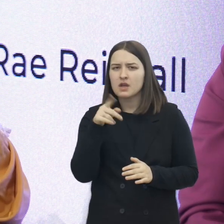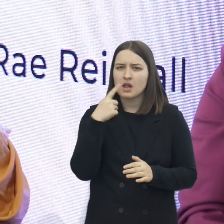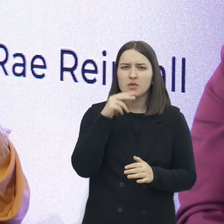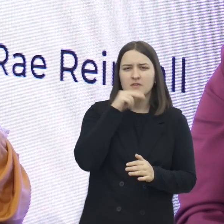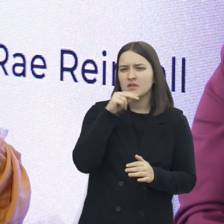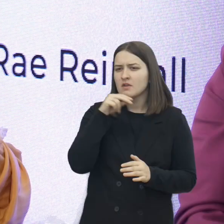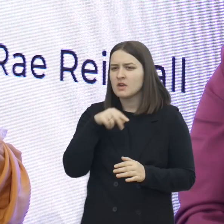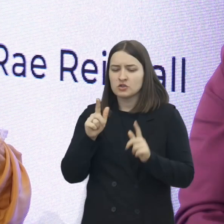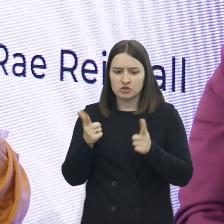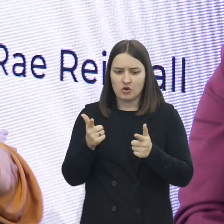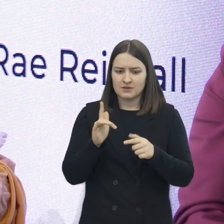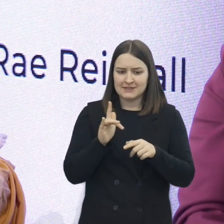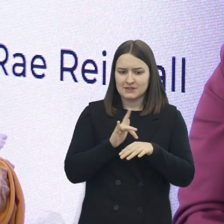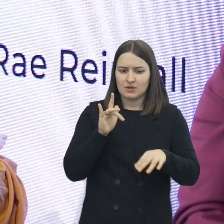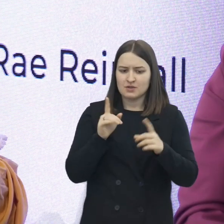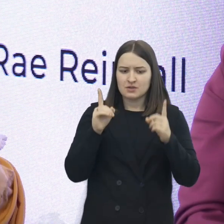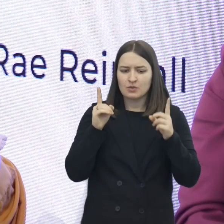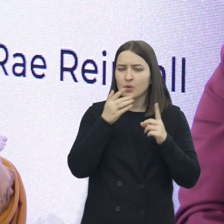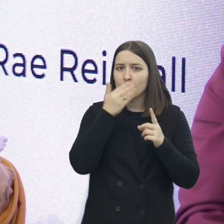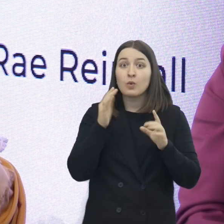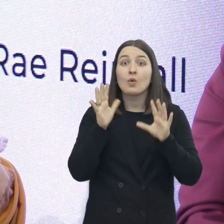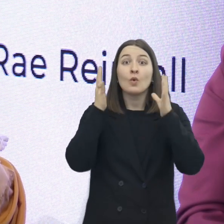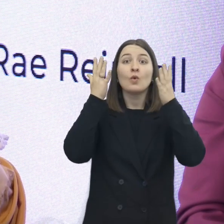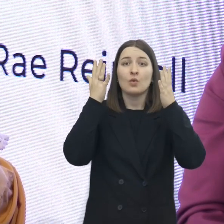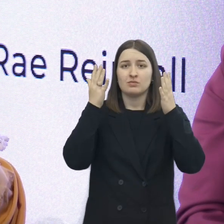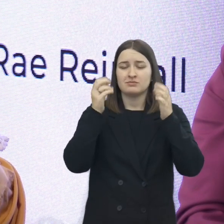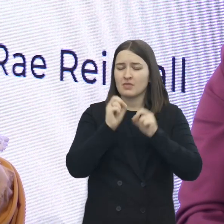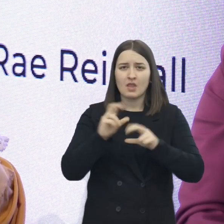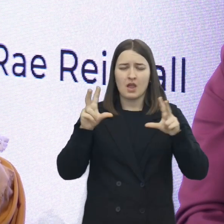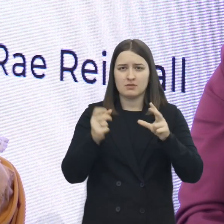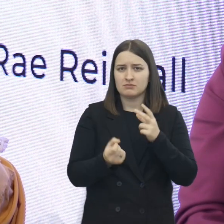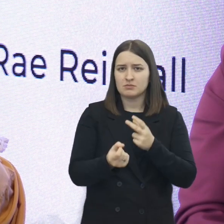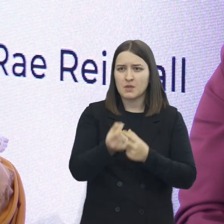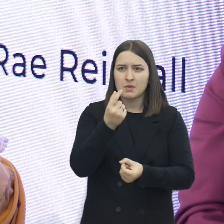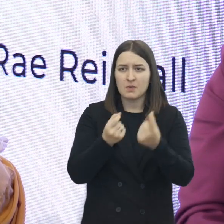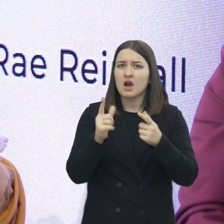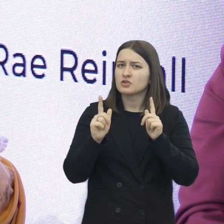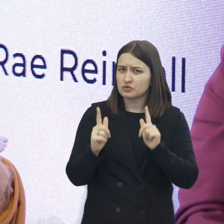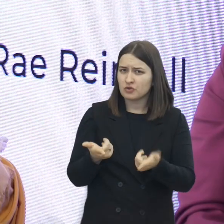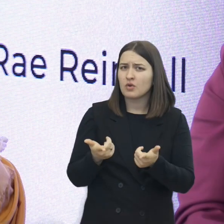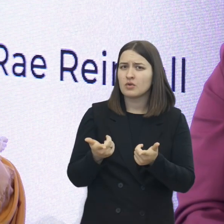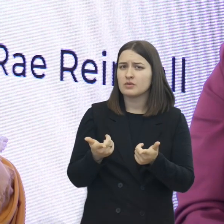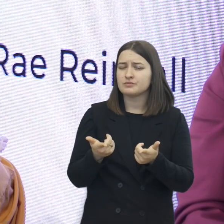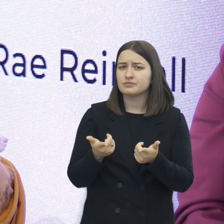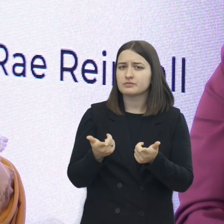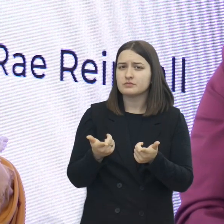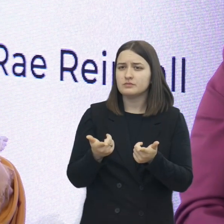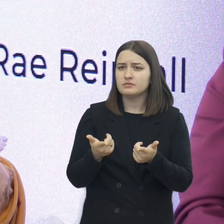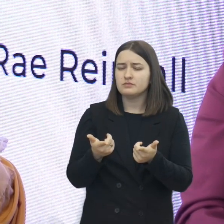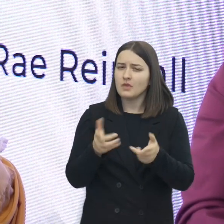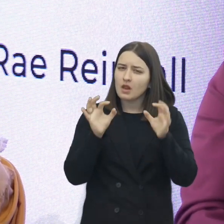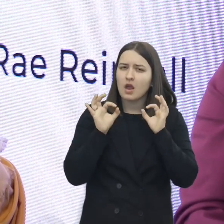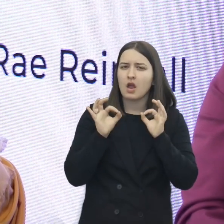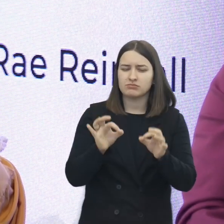kad mes nesijaučiame kaip bendruomenė, kad jeigu kažkas nutiktų, kad tikrai sulauktume visada